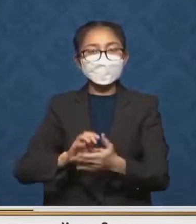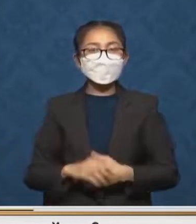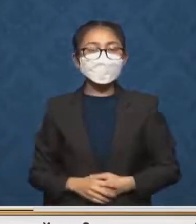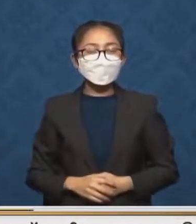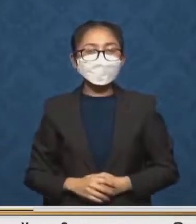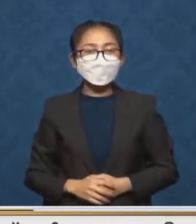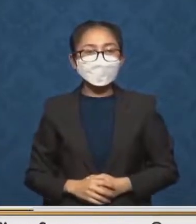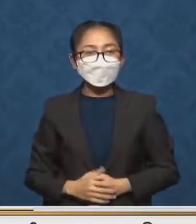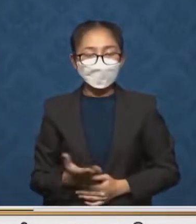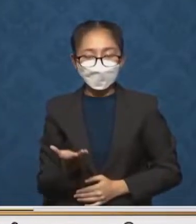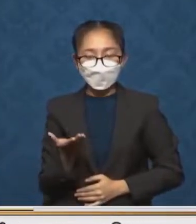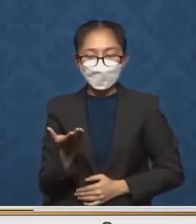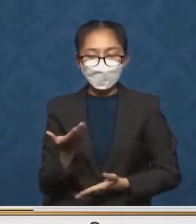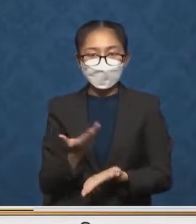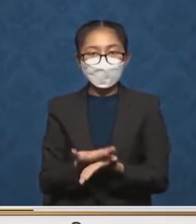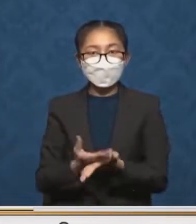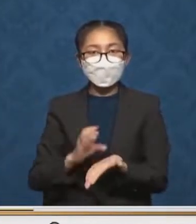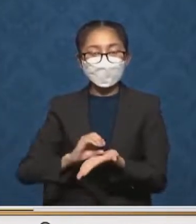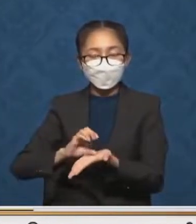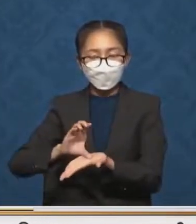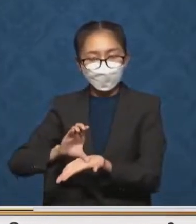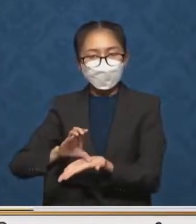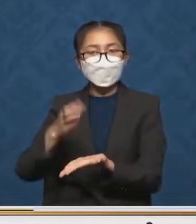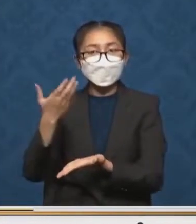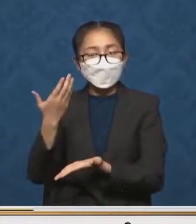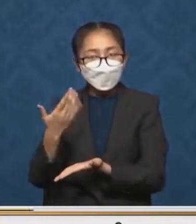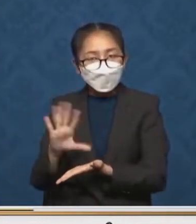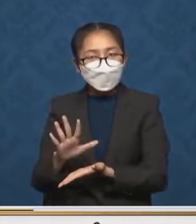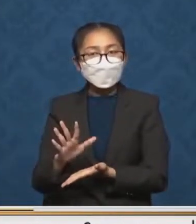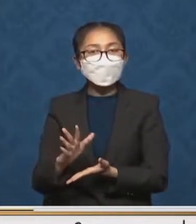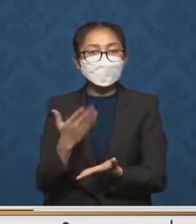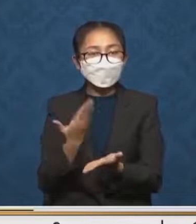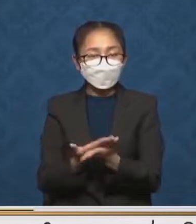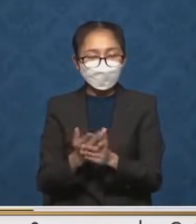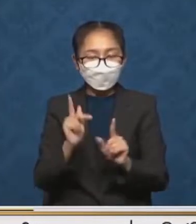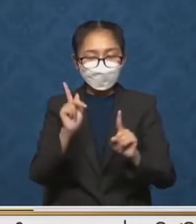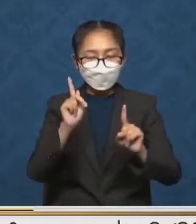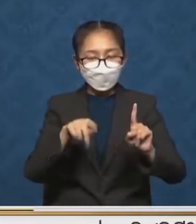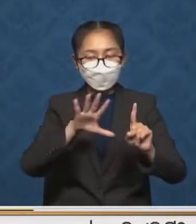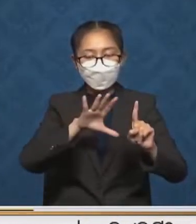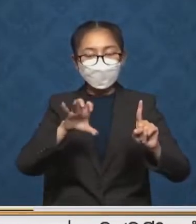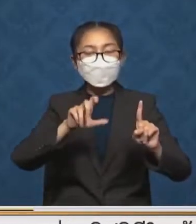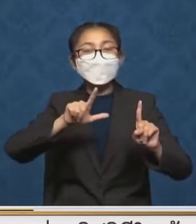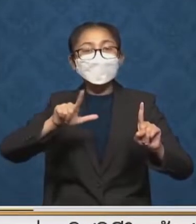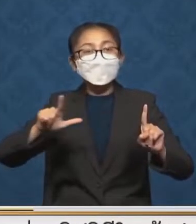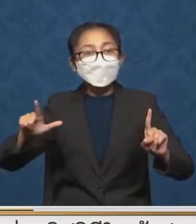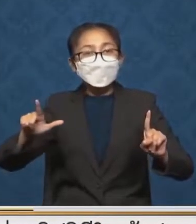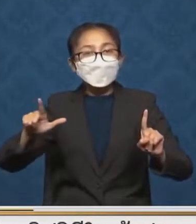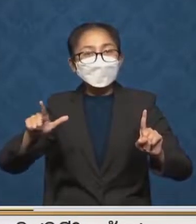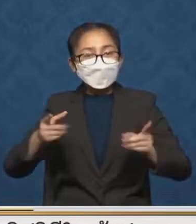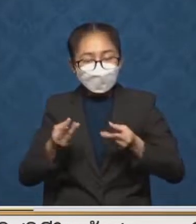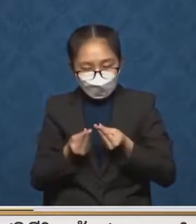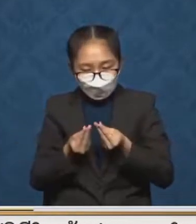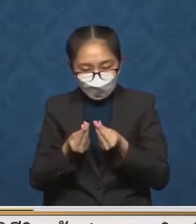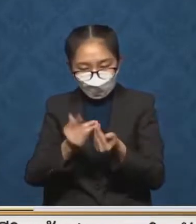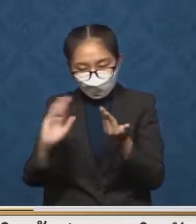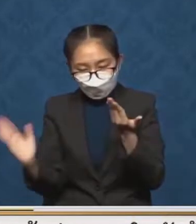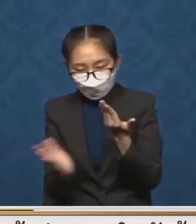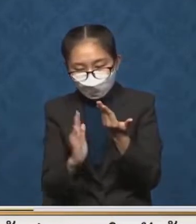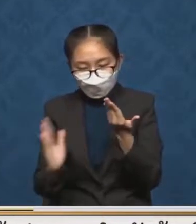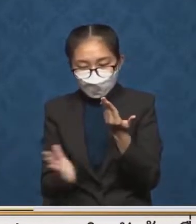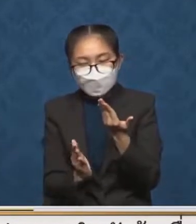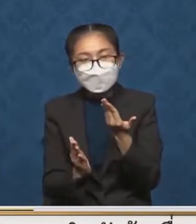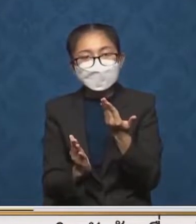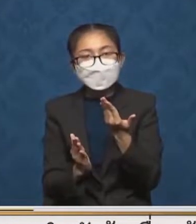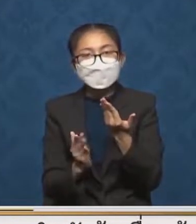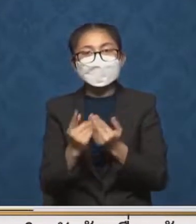นอกจากการของงประมาณมาอย่างเกิความจะเป็แล้วงบประมาณ 1,500 กวาล้านบาทกลบมีรลเอีดแนบมาในภาีหนวก spreadsheet